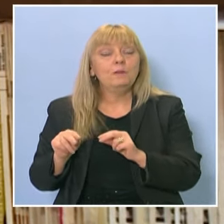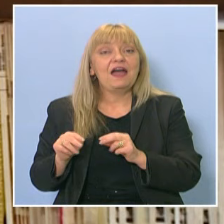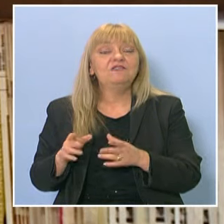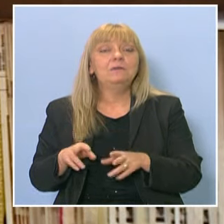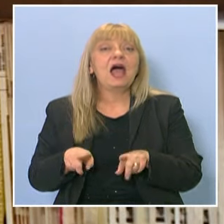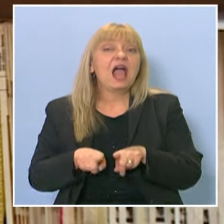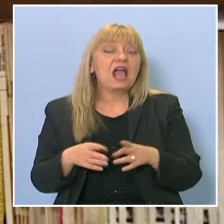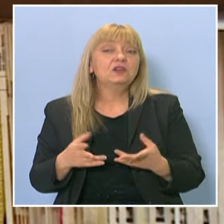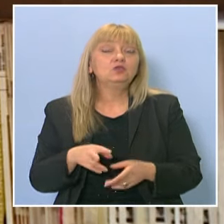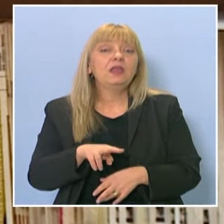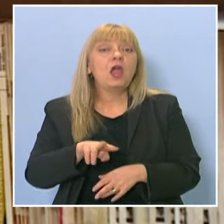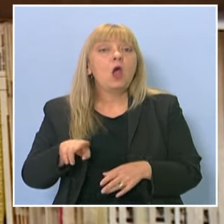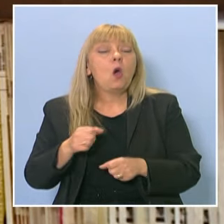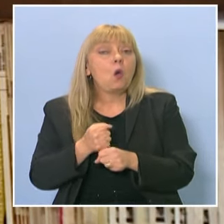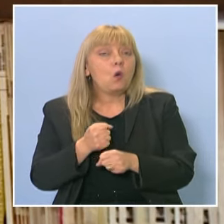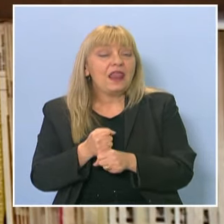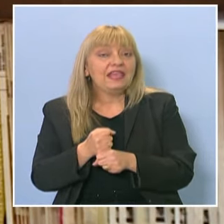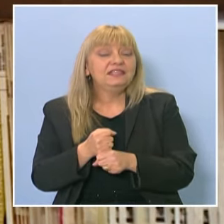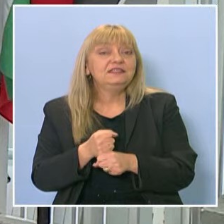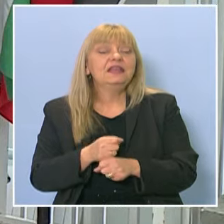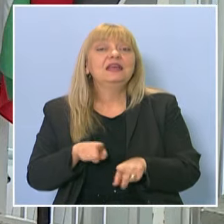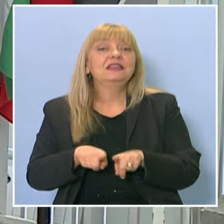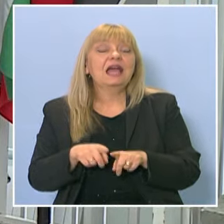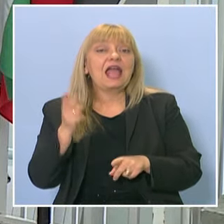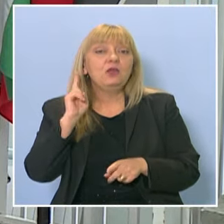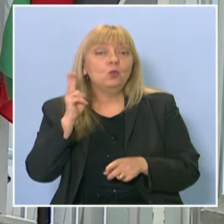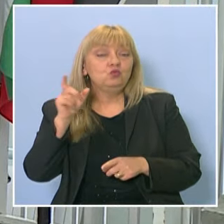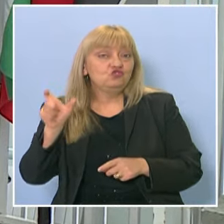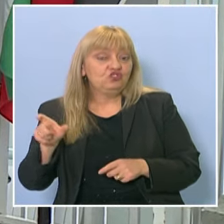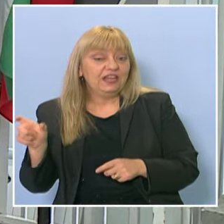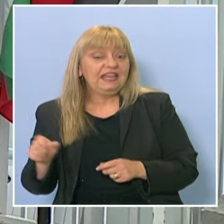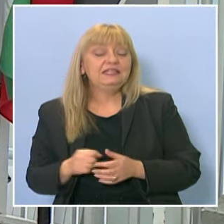и колегите медиатори, така и преподавателите,